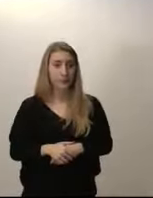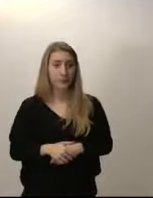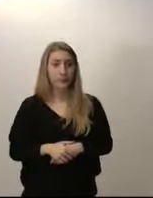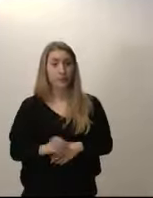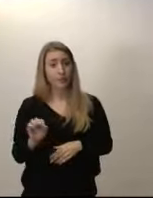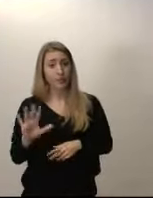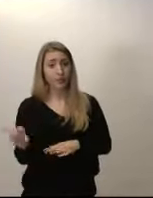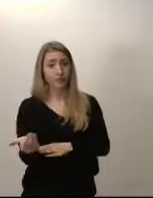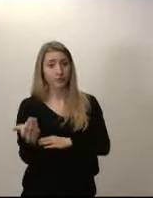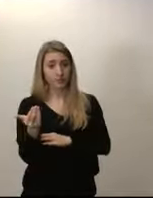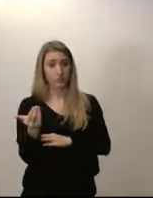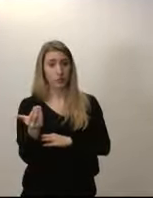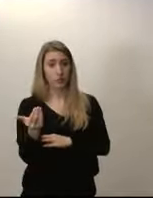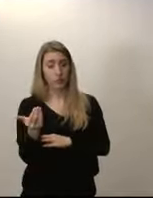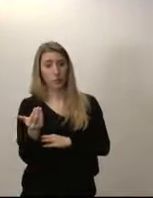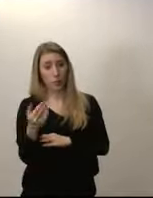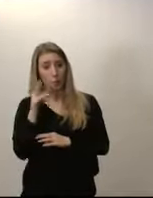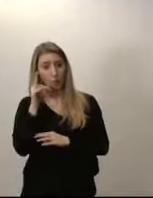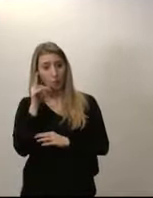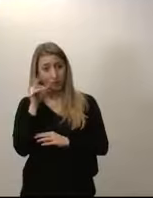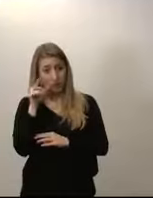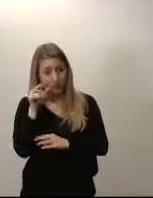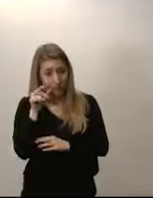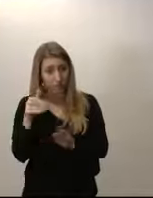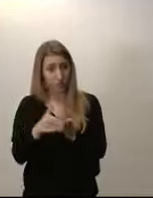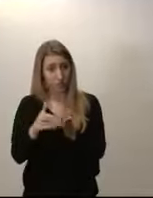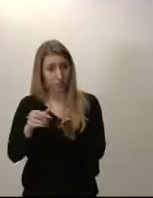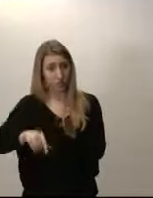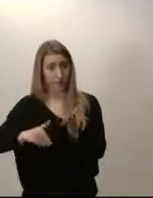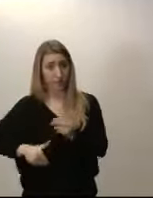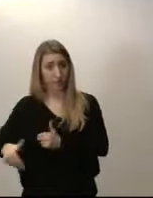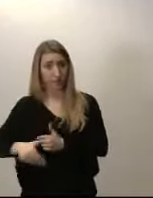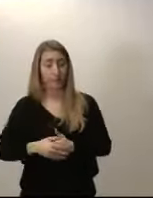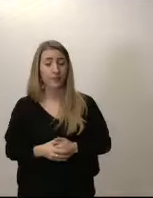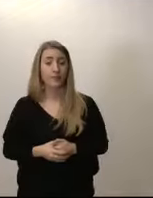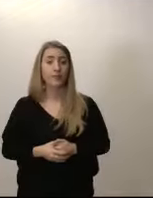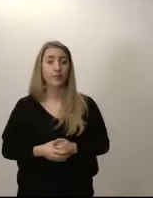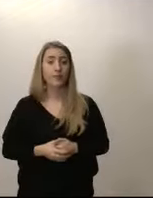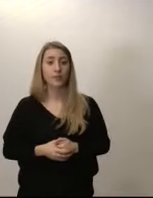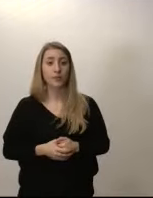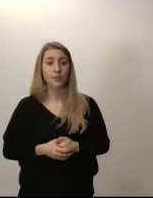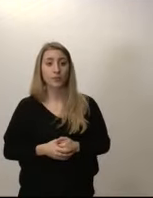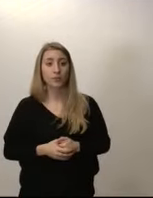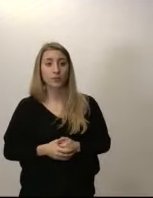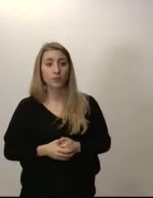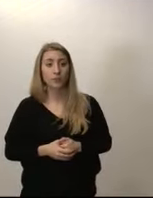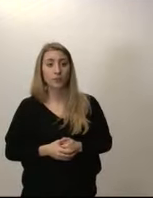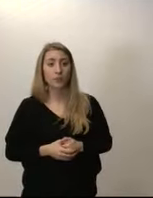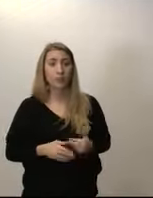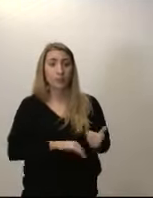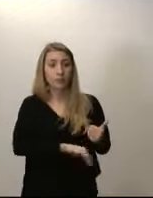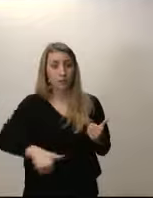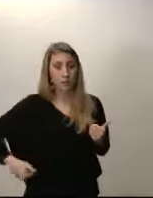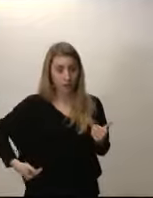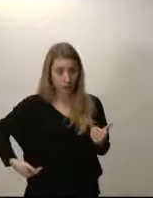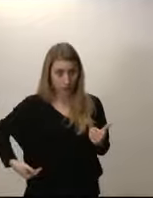montre le chemin que nous avons encore à parcourir. Alors, la dernière ligne est aussi... Non, juste